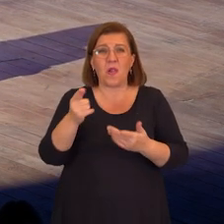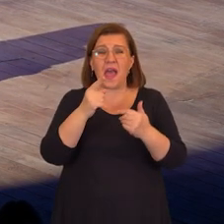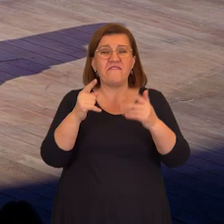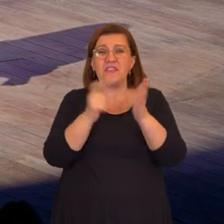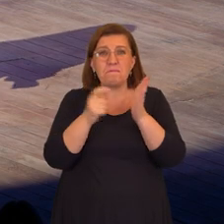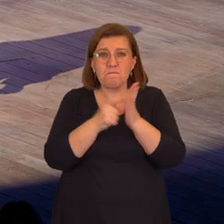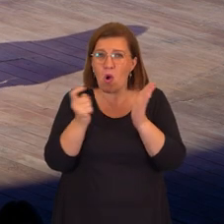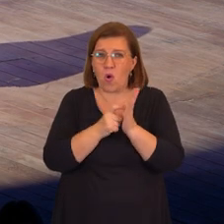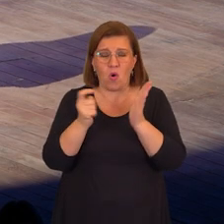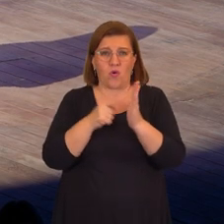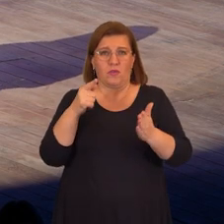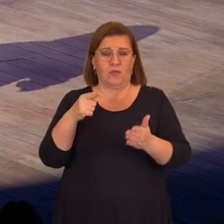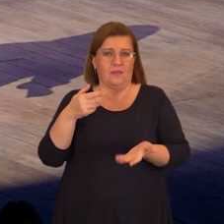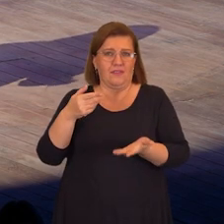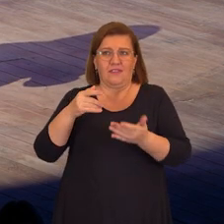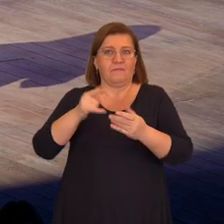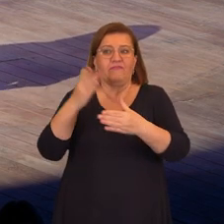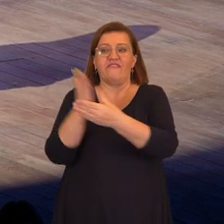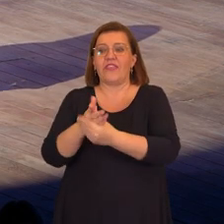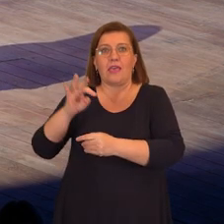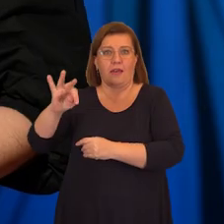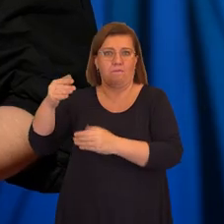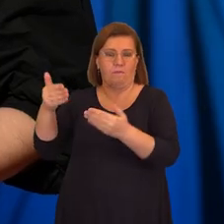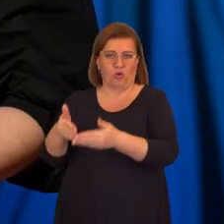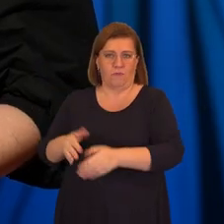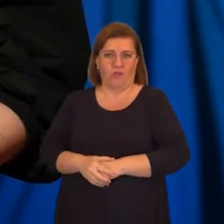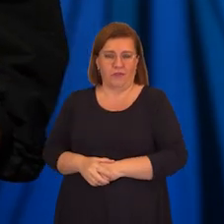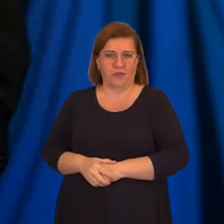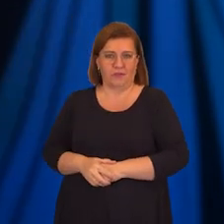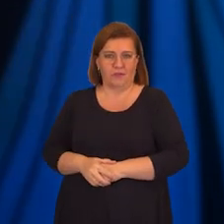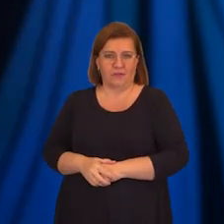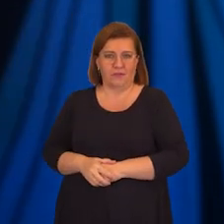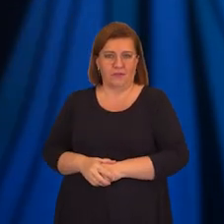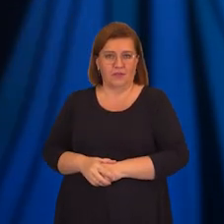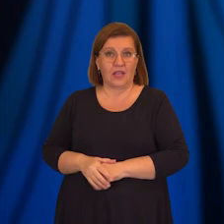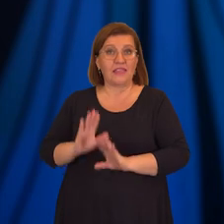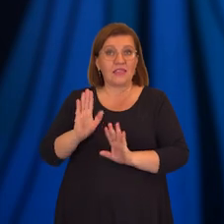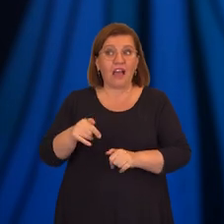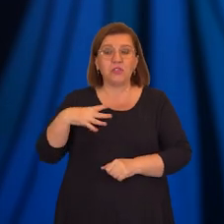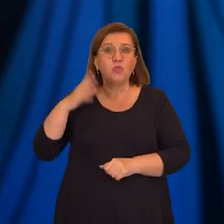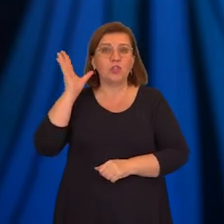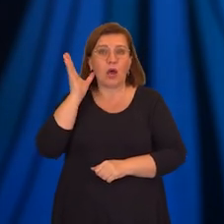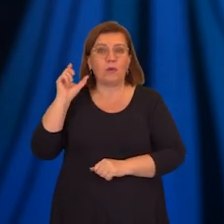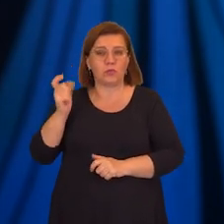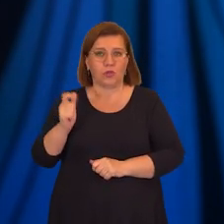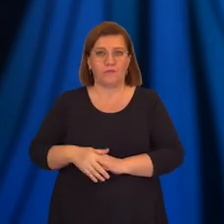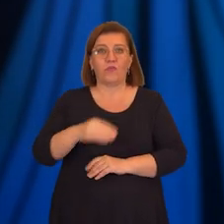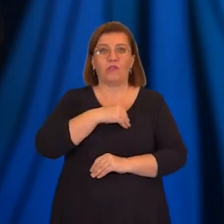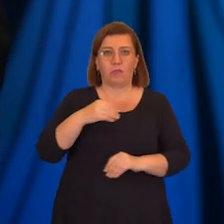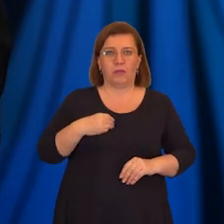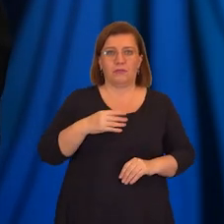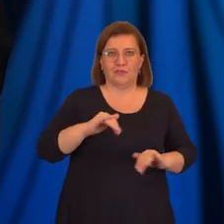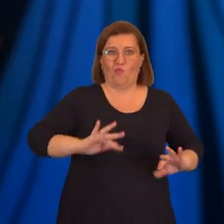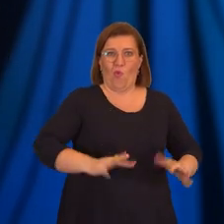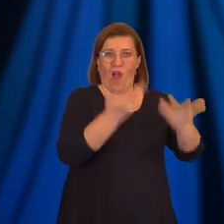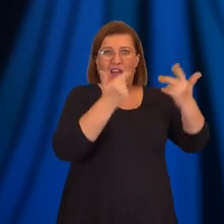wymogi dla firm, które chowają naszych bliskich. Usłyszałam nawet, że w Polsce dużo łatwiej